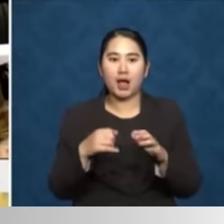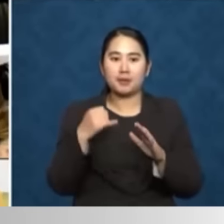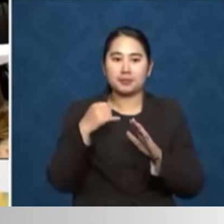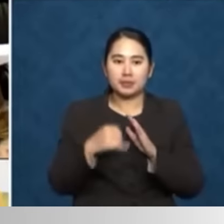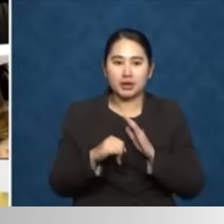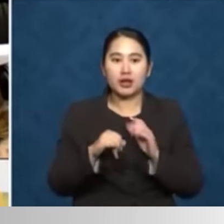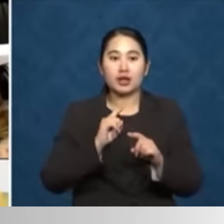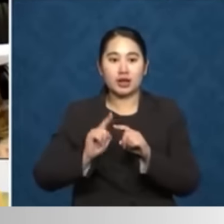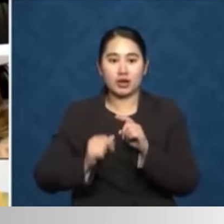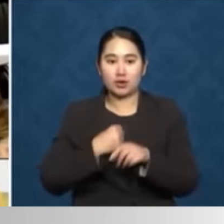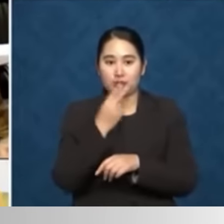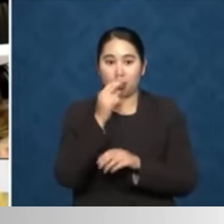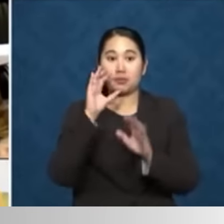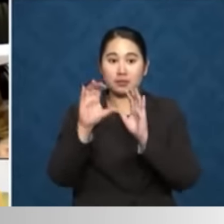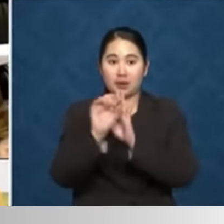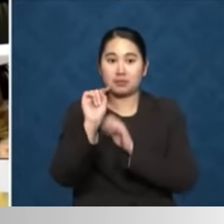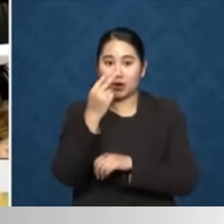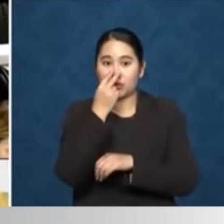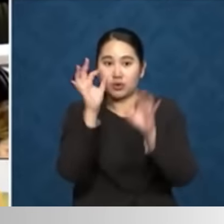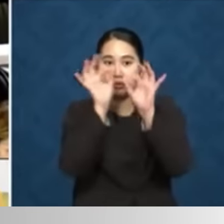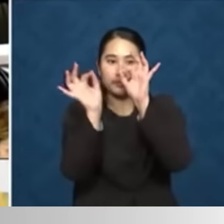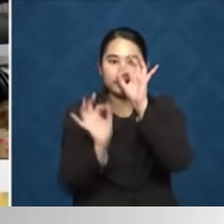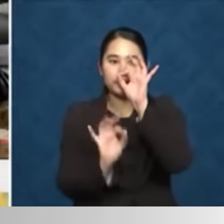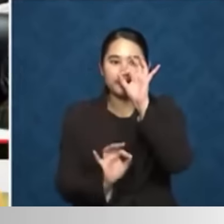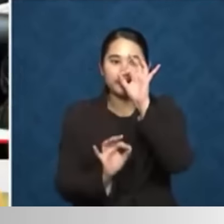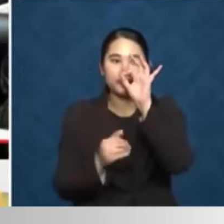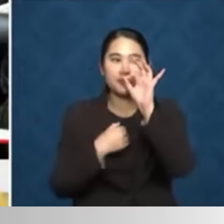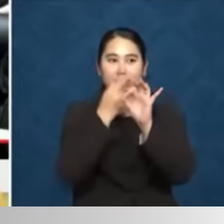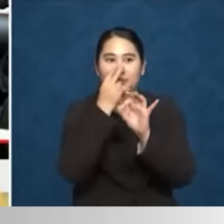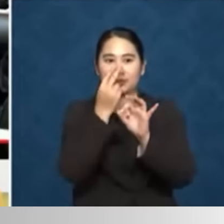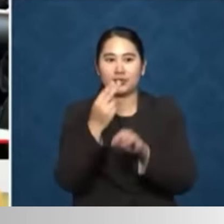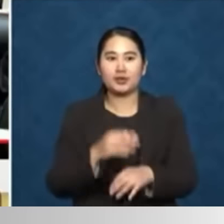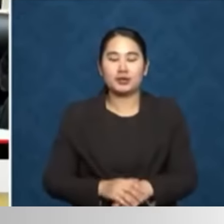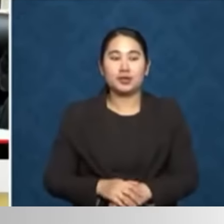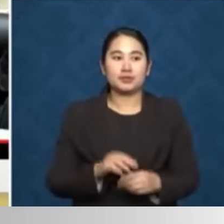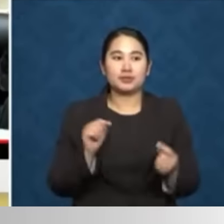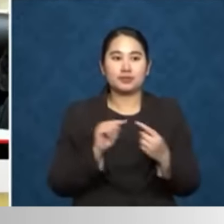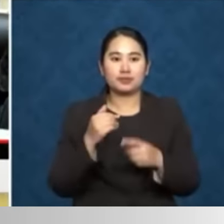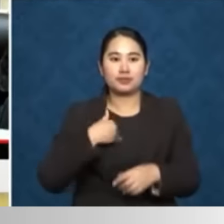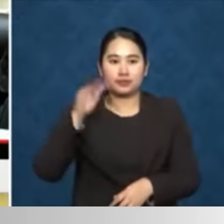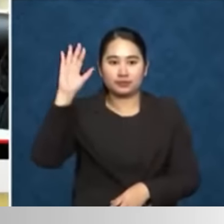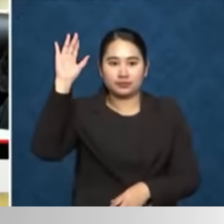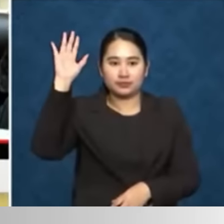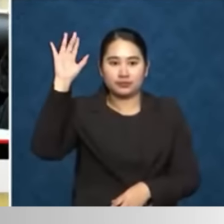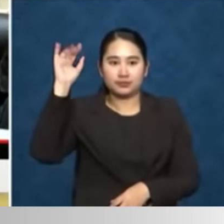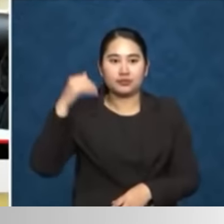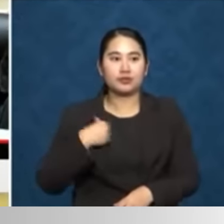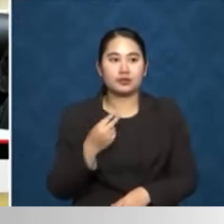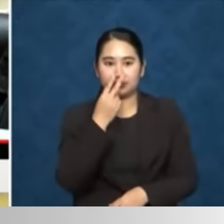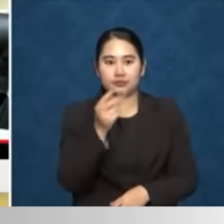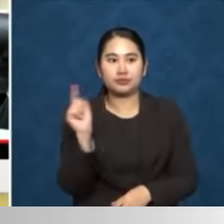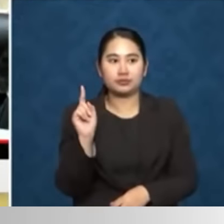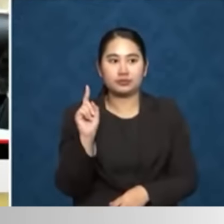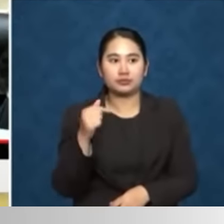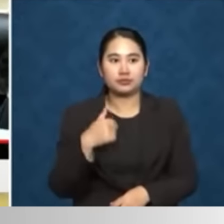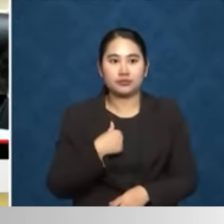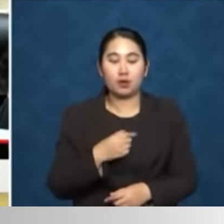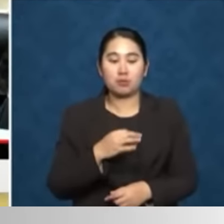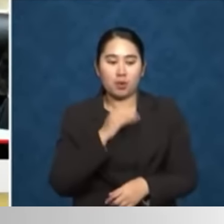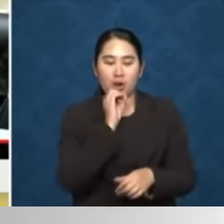าท่านประธานขึ้นรูปอีกสักครั้งแล้วดูประโยคที่เขาประโยคนะเป็นประโยค ท่าน นิดเดียว ครับ ท่านชาดาผมขออนุญาตครับผมจะจดท่านประธานครับ